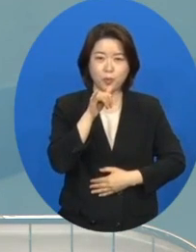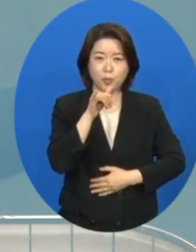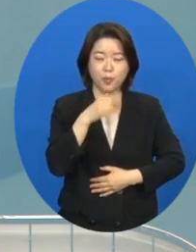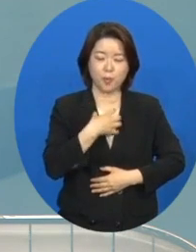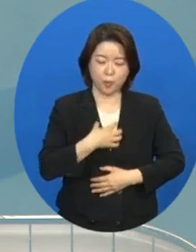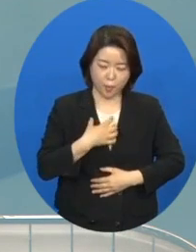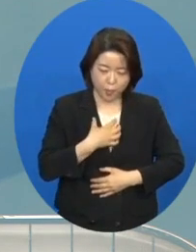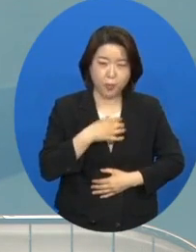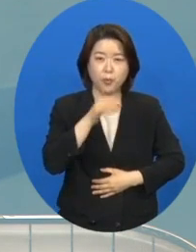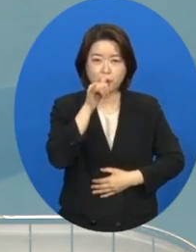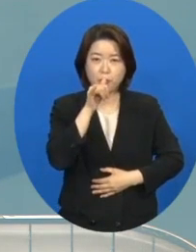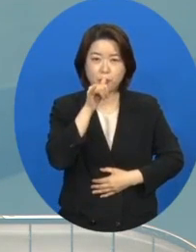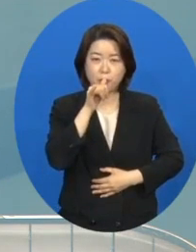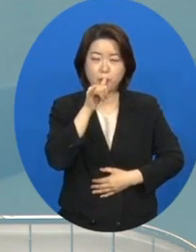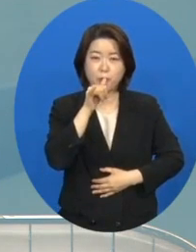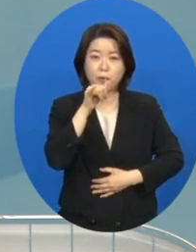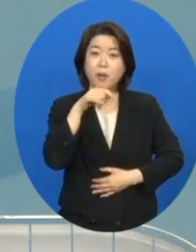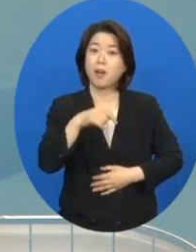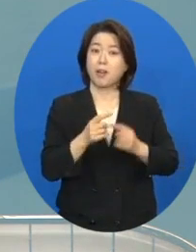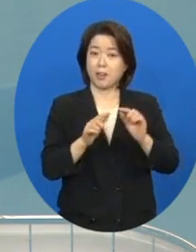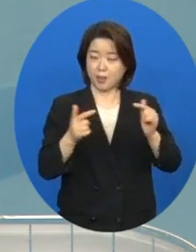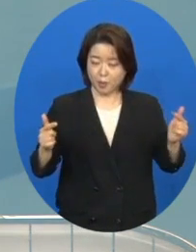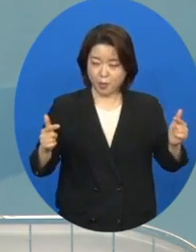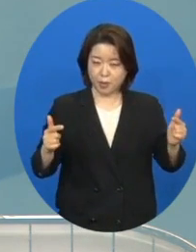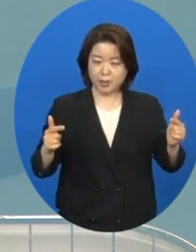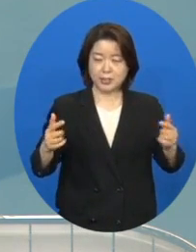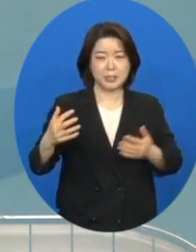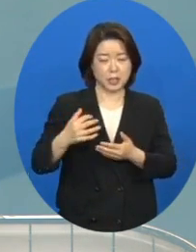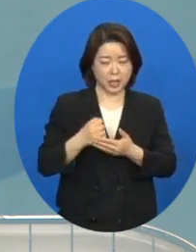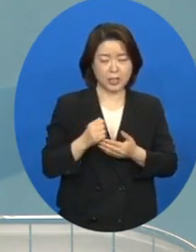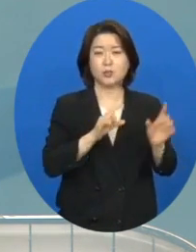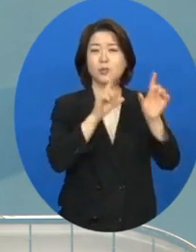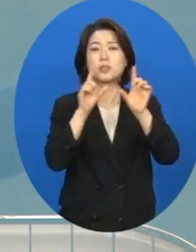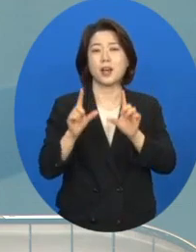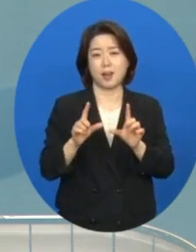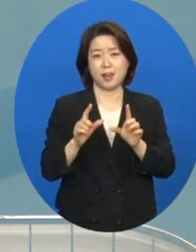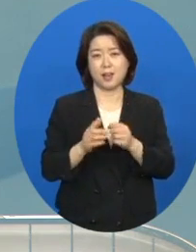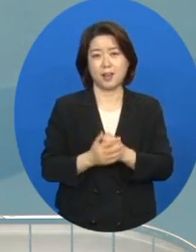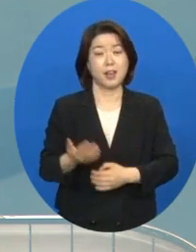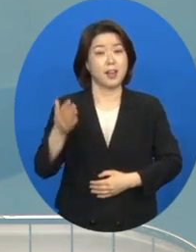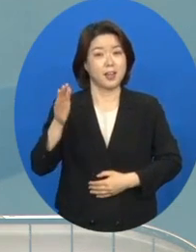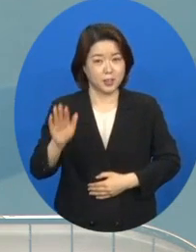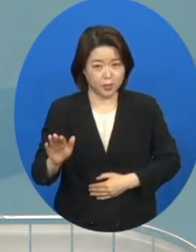염려도 있고 그렇게 사시더라고요. 그런데